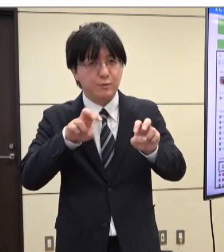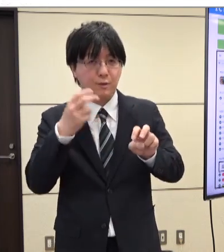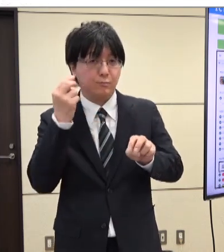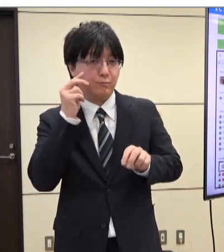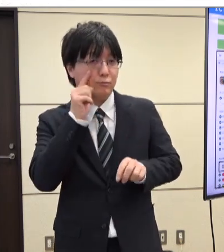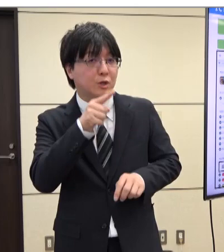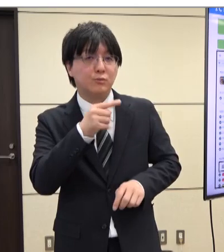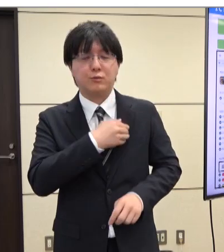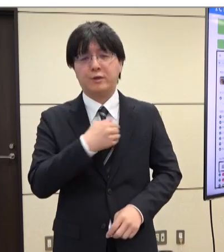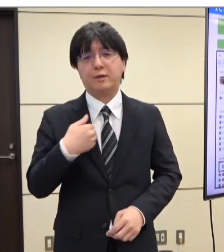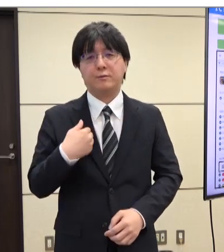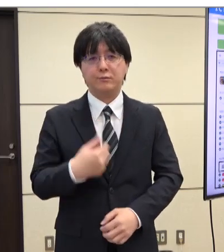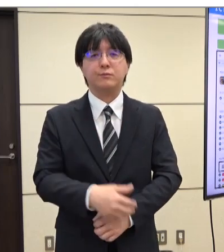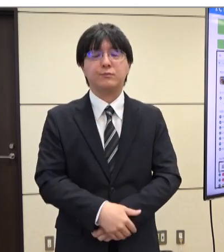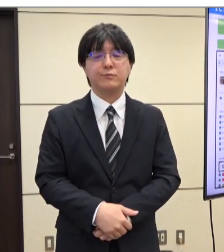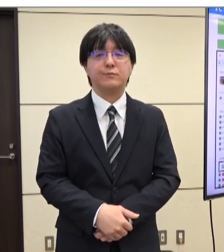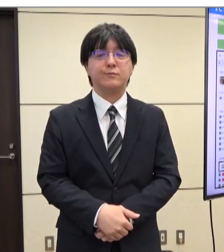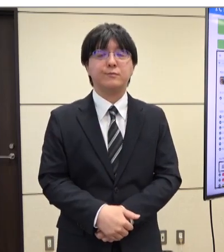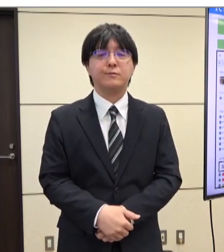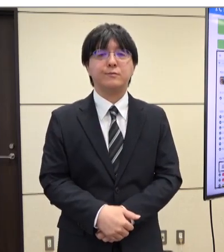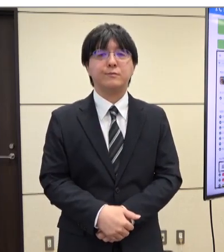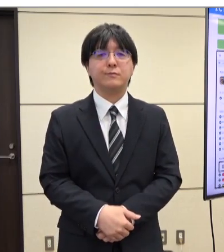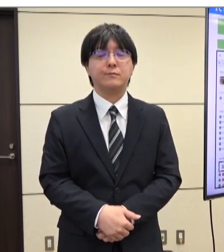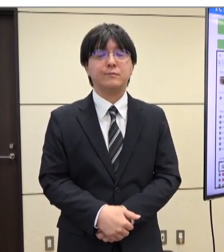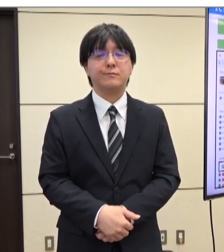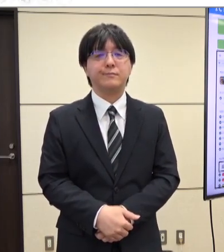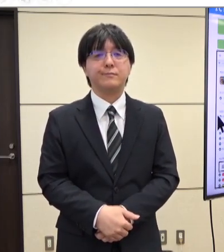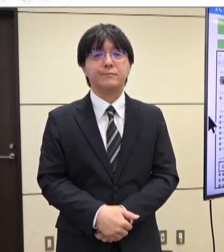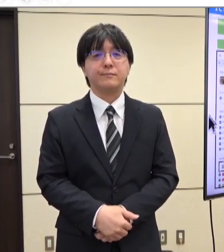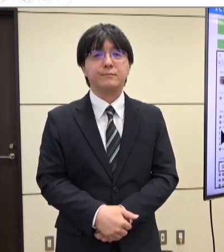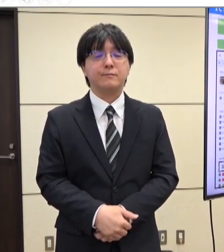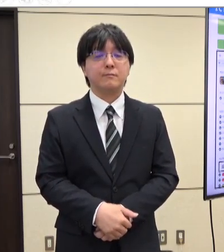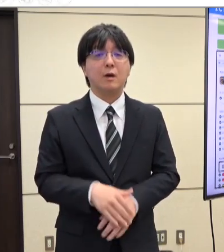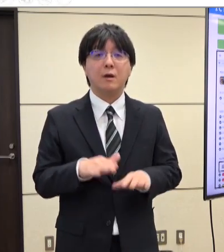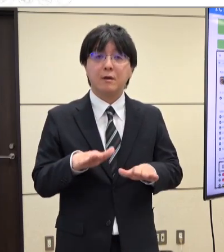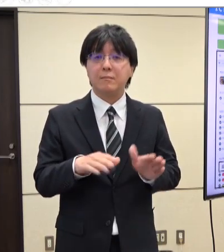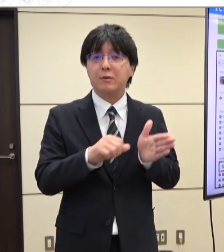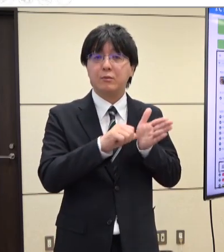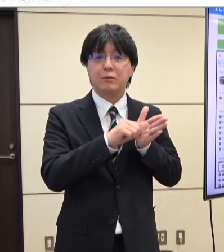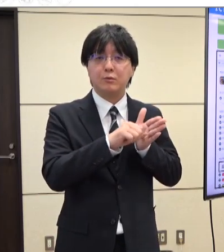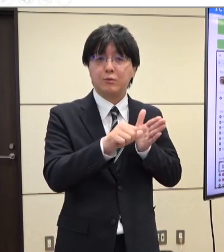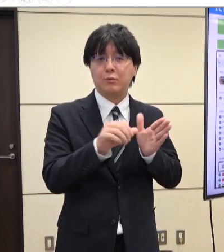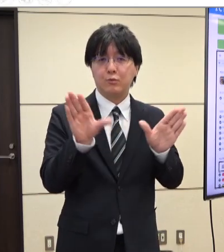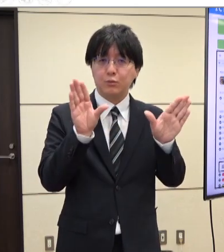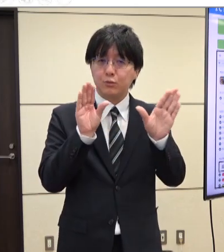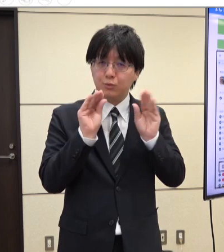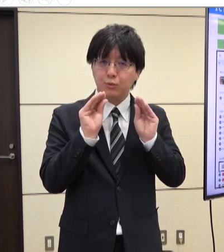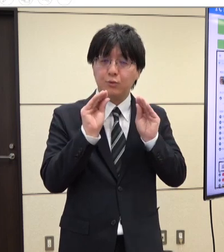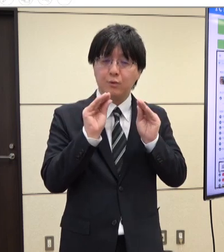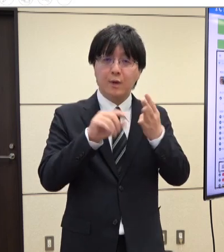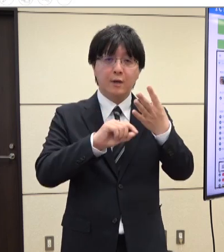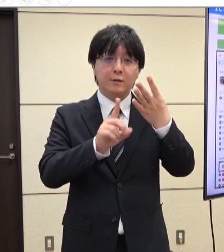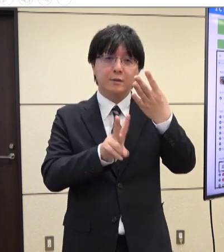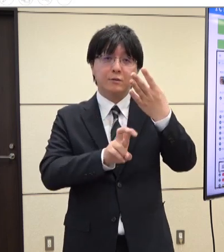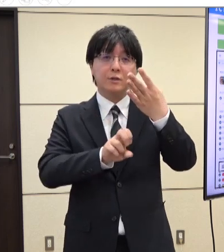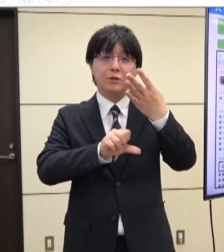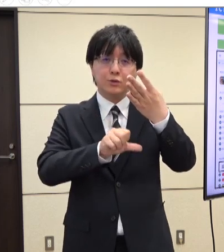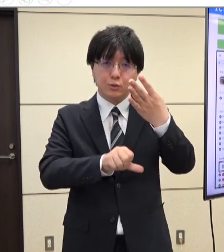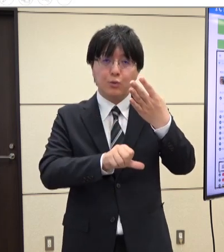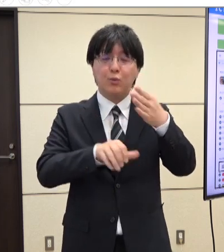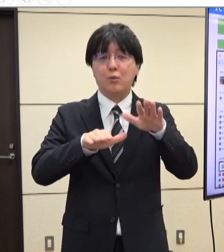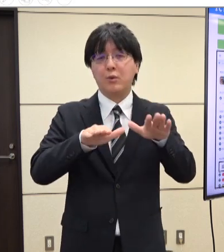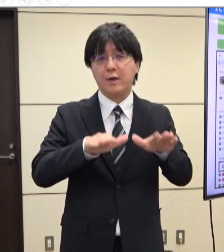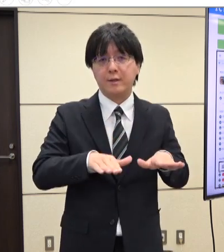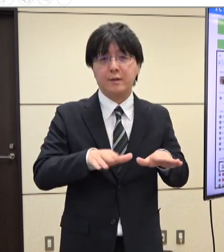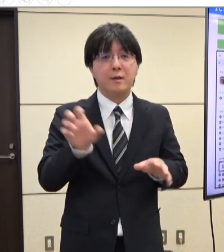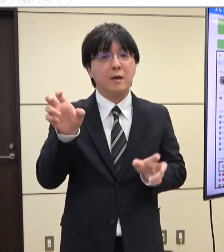することも可能であります。それから今登録情報はですね、4月の25日現在で、